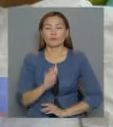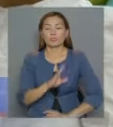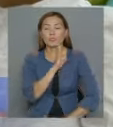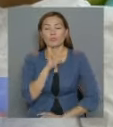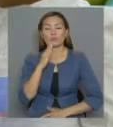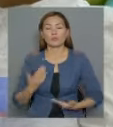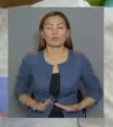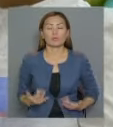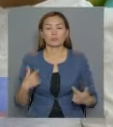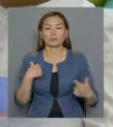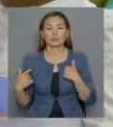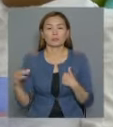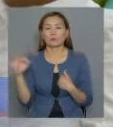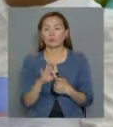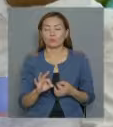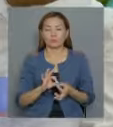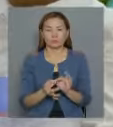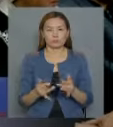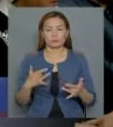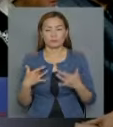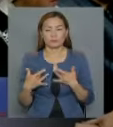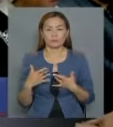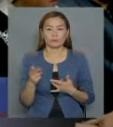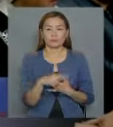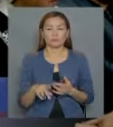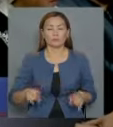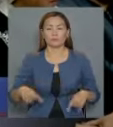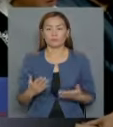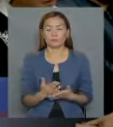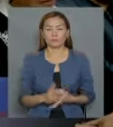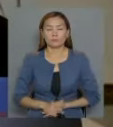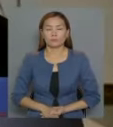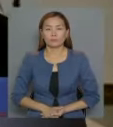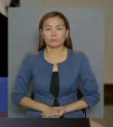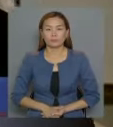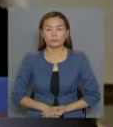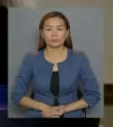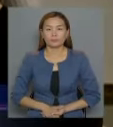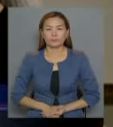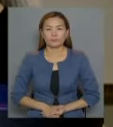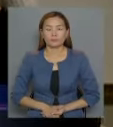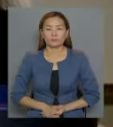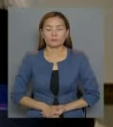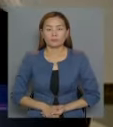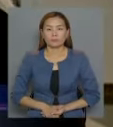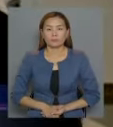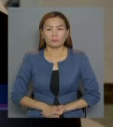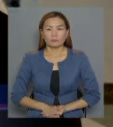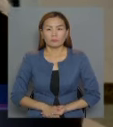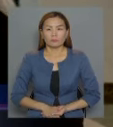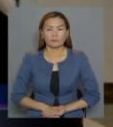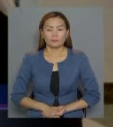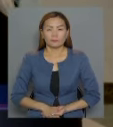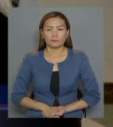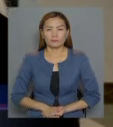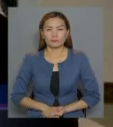өмір сүрген әйелдердің көрген қиыншылығына қоса рухани әлемі көрсетілді. Наш спектакль «У войны не женское лицо» посвящен